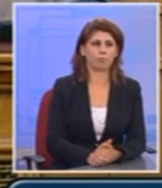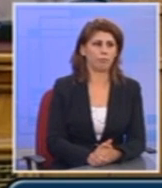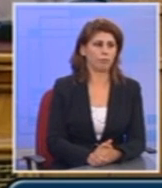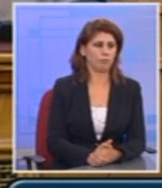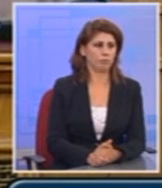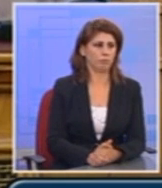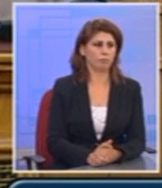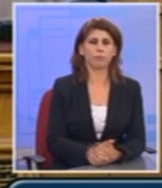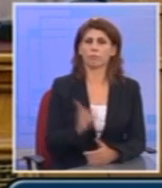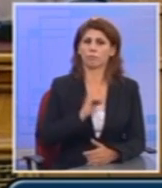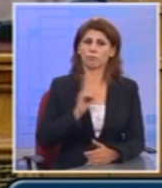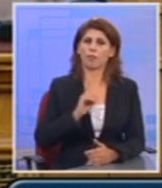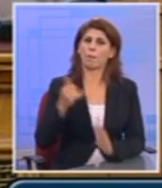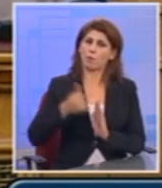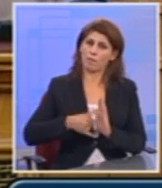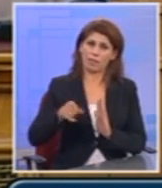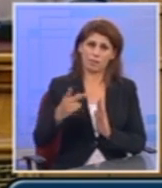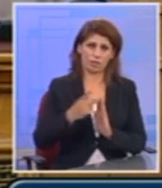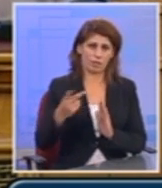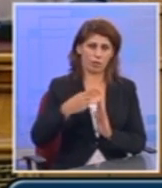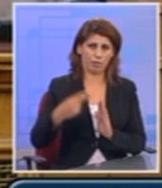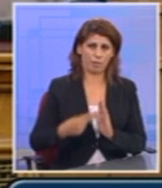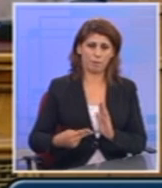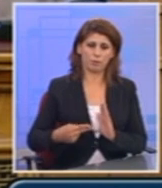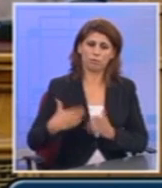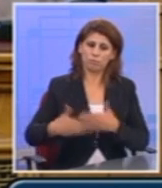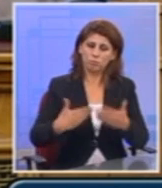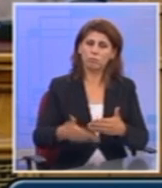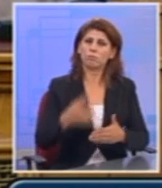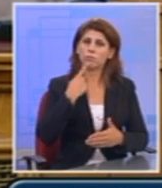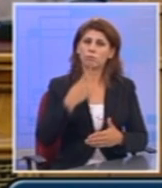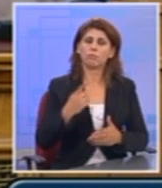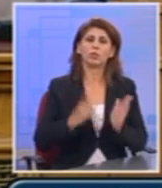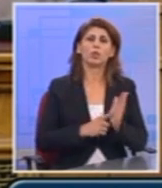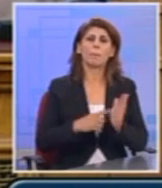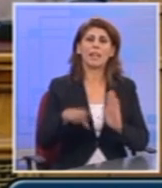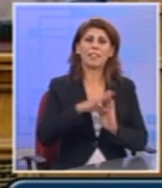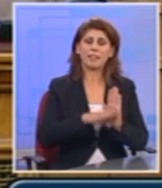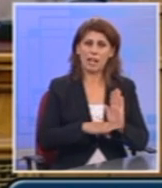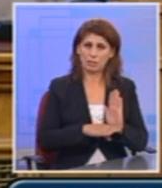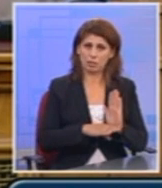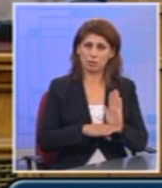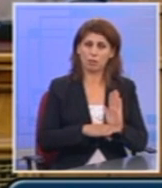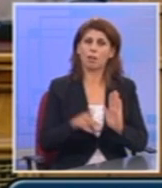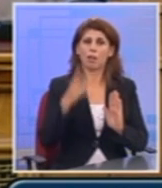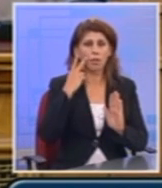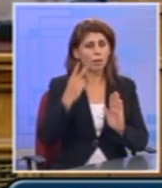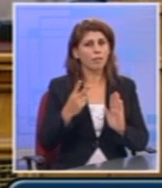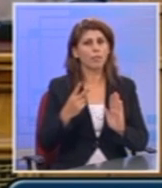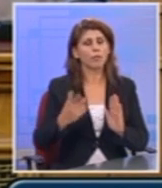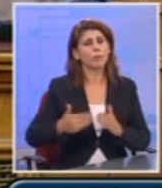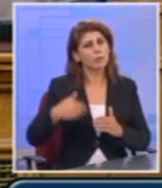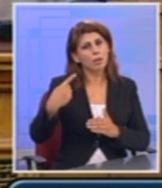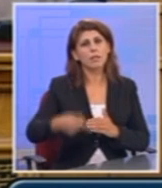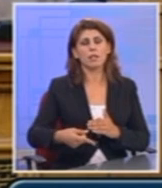εμβαθύνω εδώ σε αυτά τα δύο ζητήματα στην πορεία θα αναφερθώ ίσως σε κάποιες νομικές διατάξεις και θα δούμε και στην